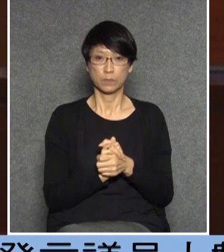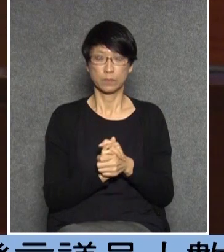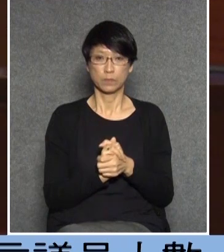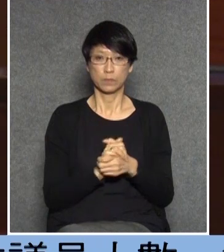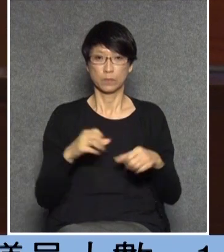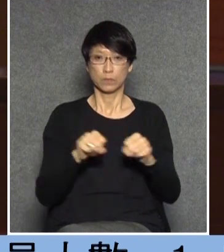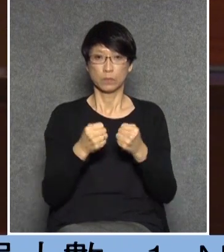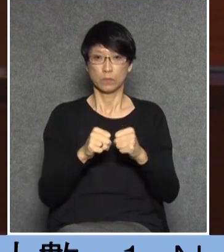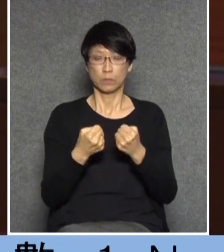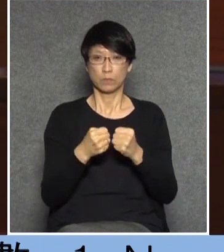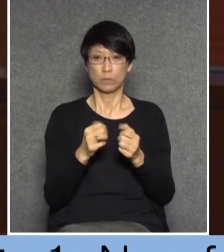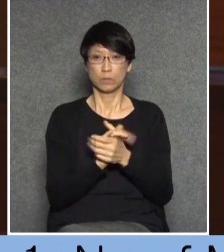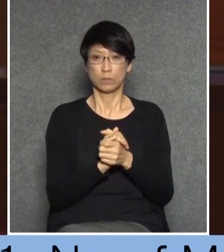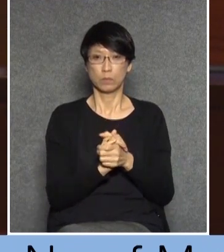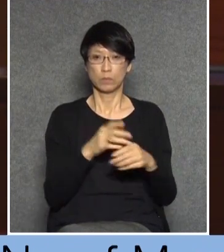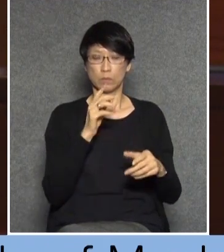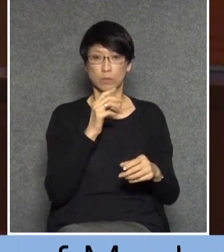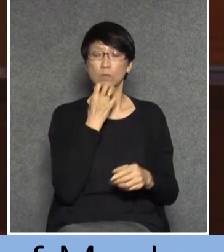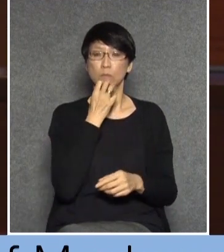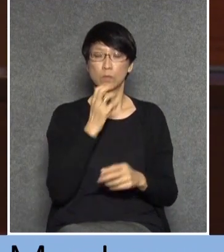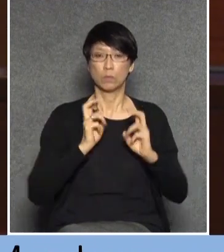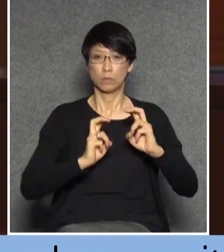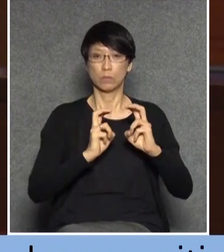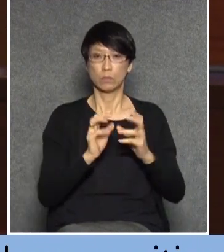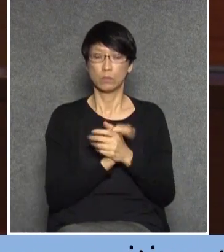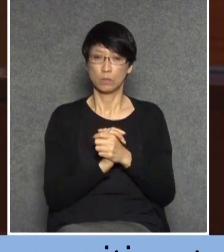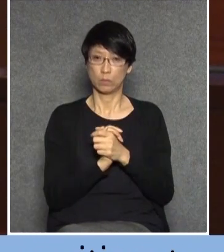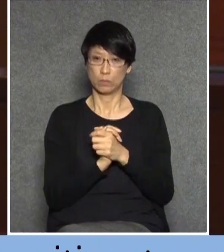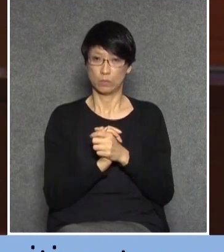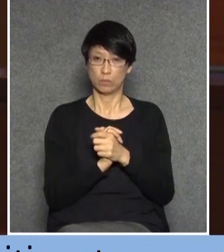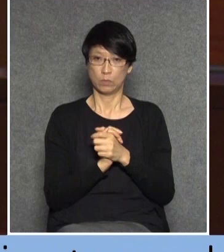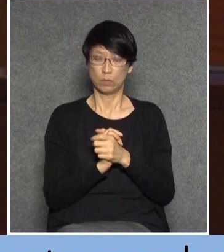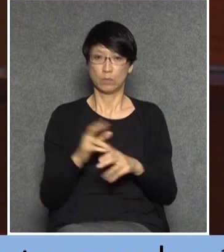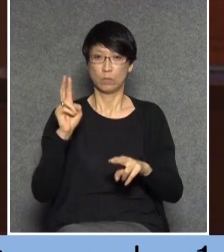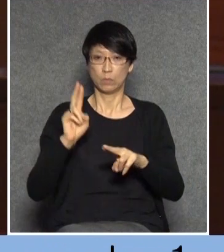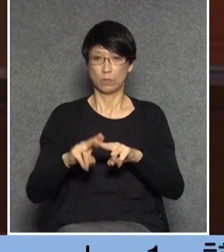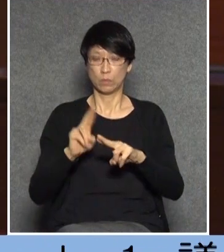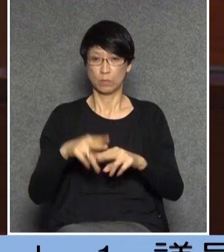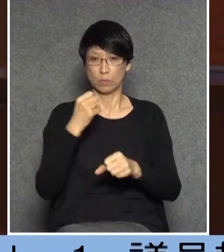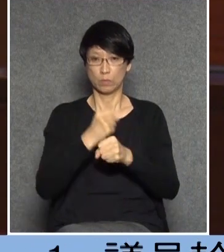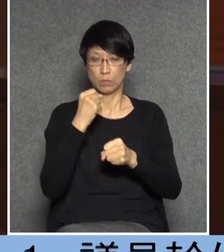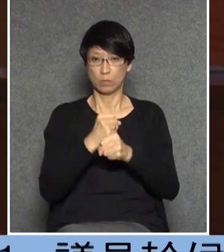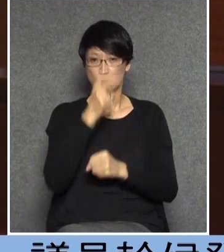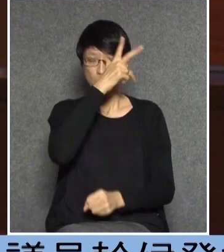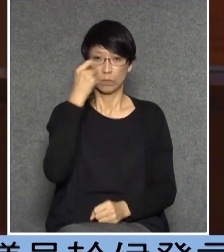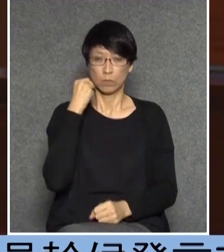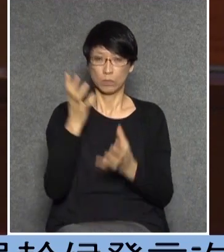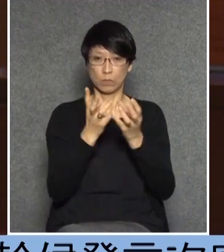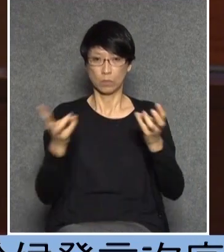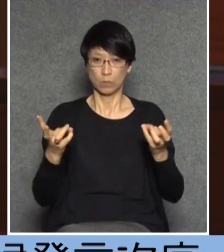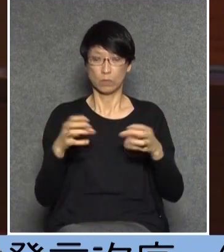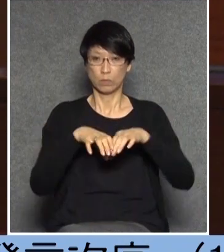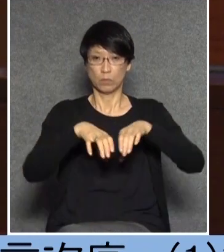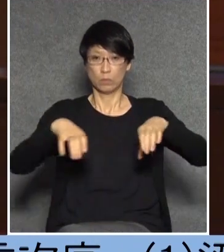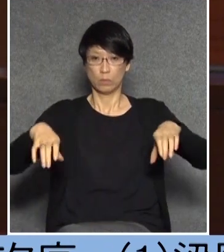多就是長期服務中港兩地的東鐵線，其次就有中國製造的 T-Train 的行駛的觀塘線。政府